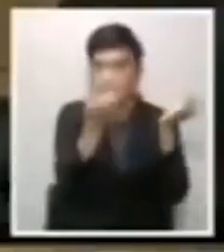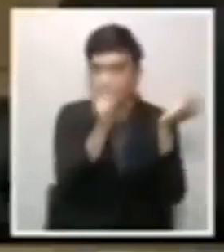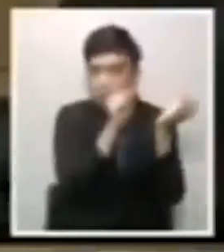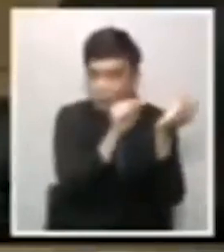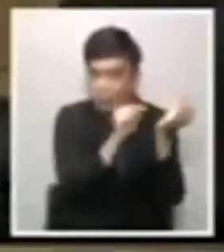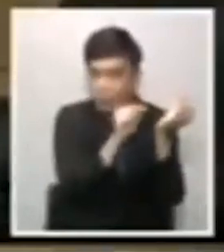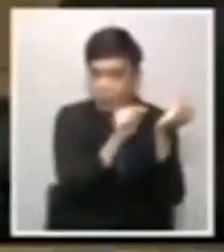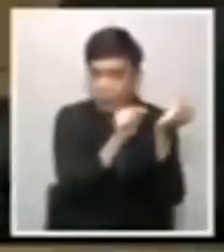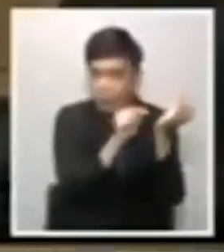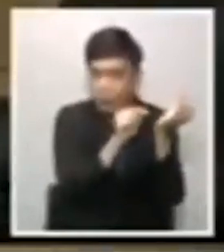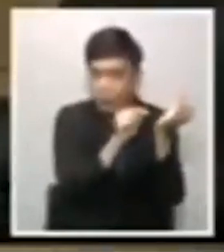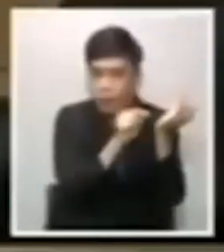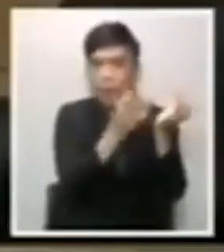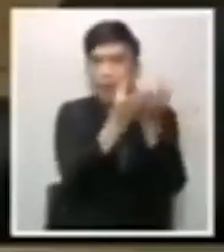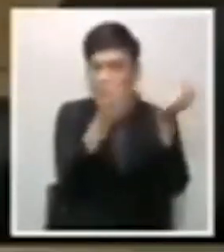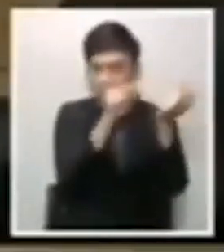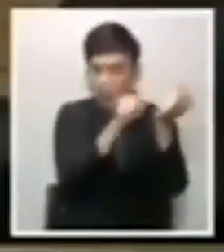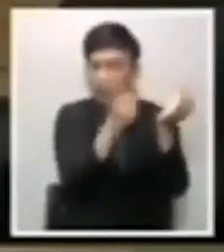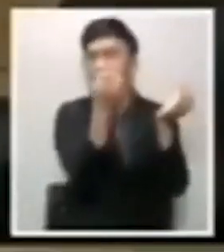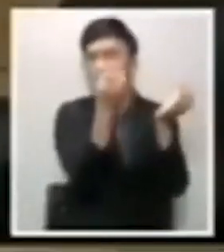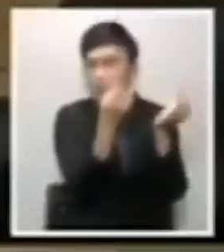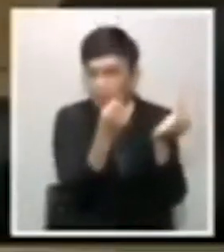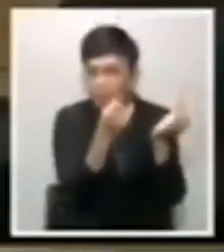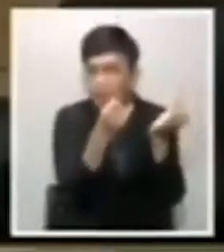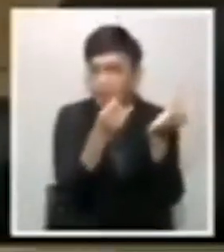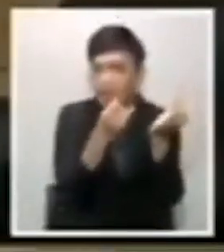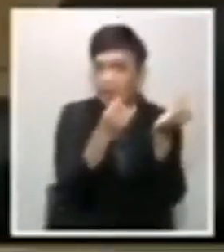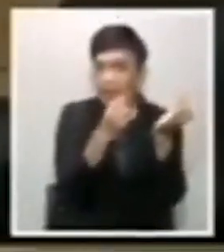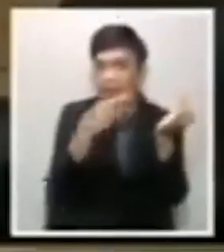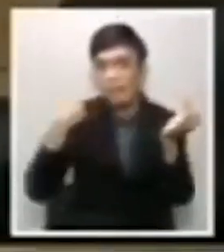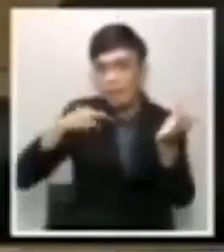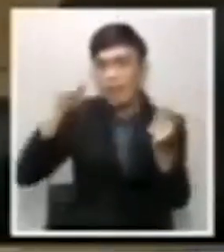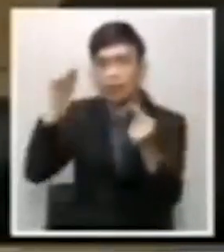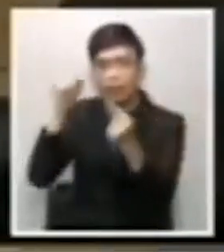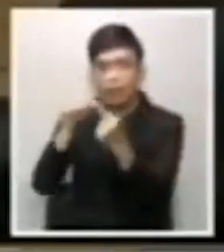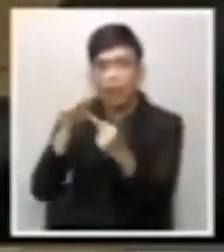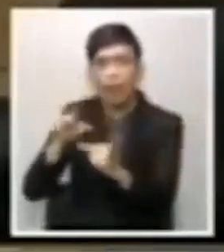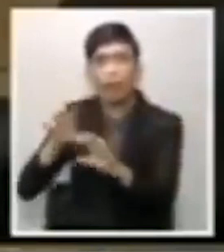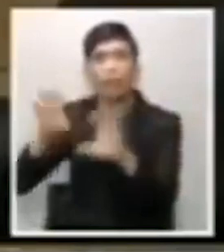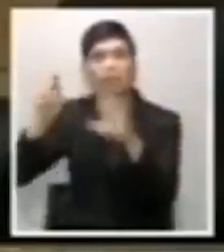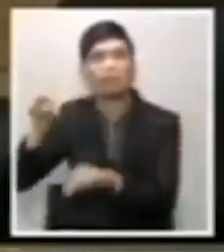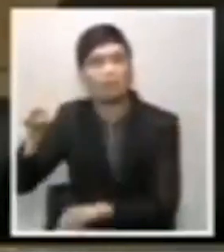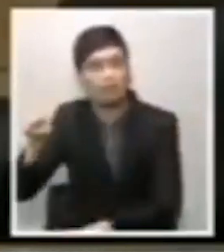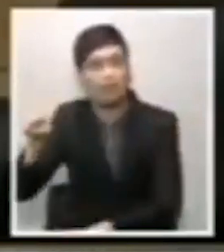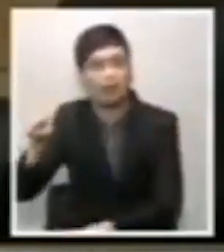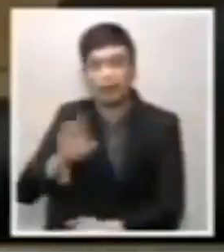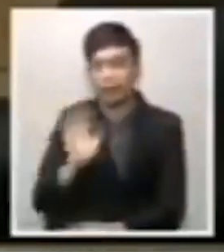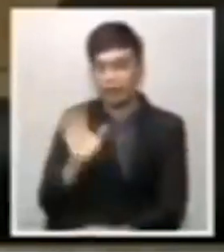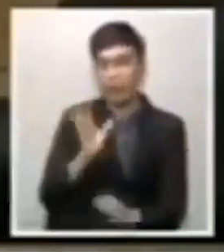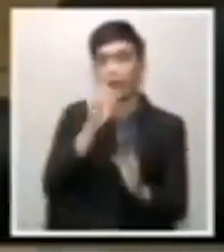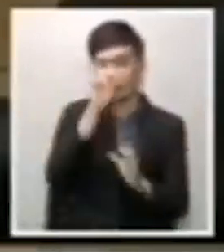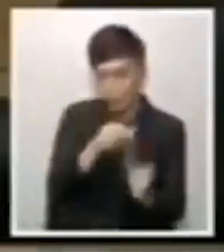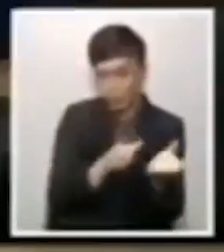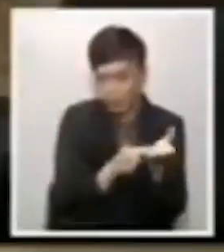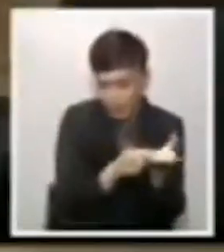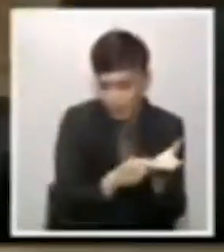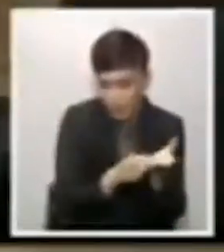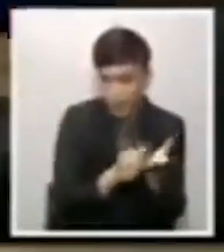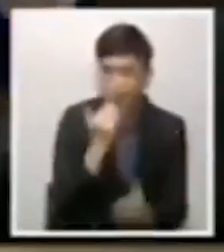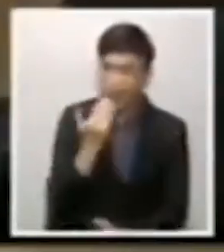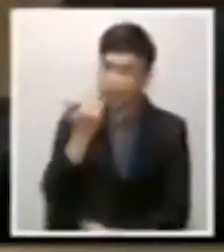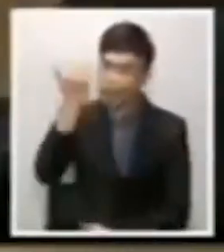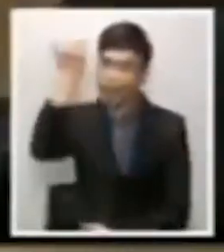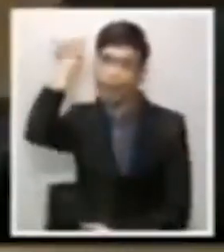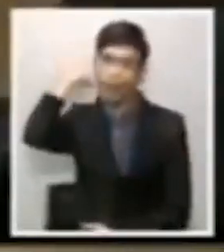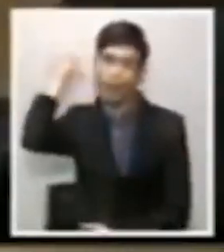เสมือนเป็นมรดกบาปของผีเร่ร่อนตนนี้วันที่14ธันวาคมที่ผ่านมาที่การชุมนุม